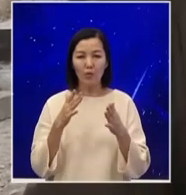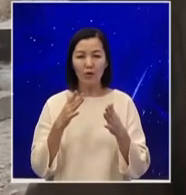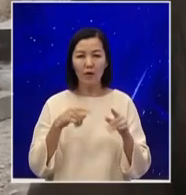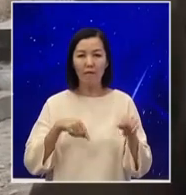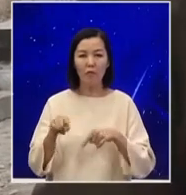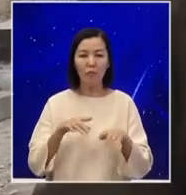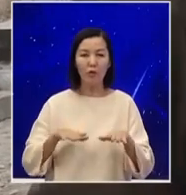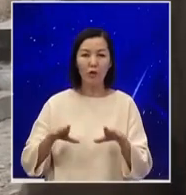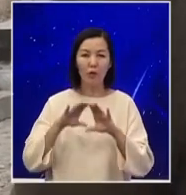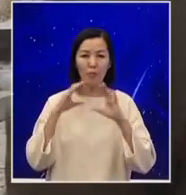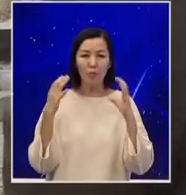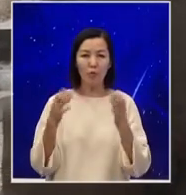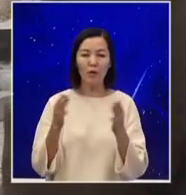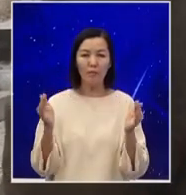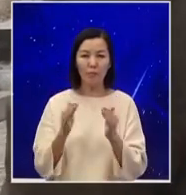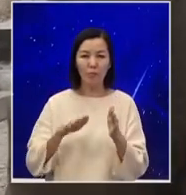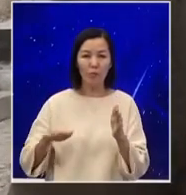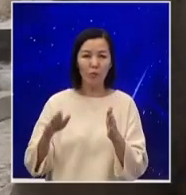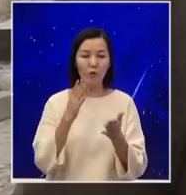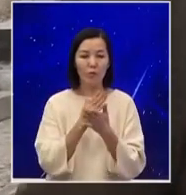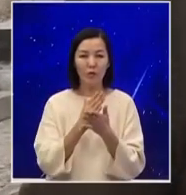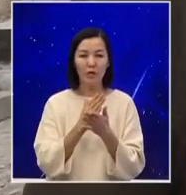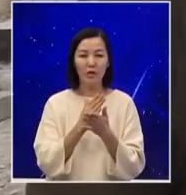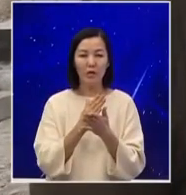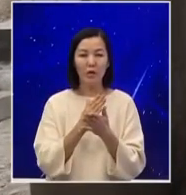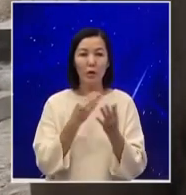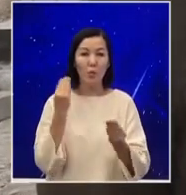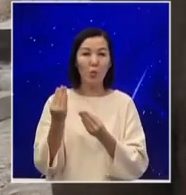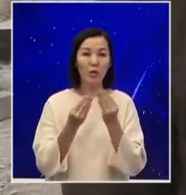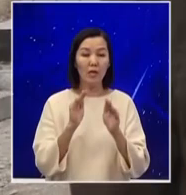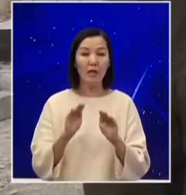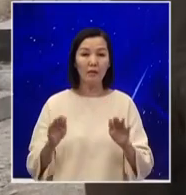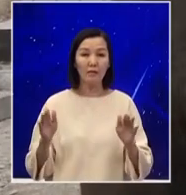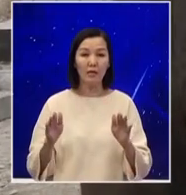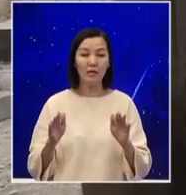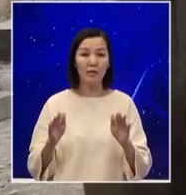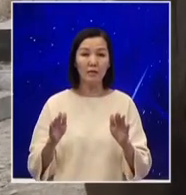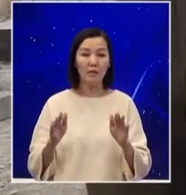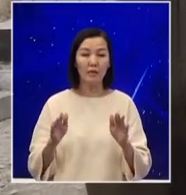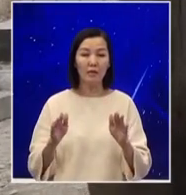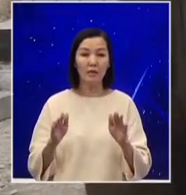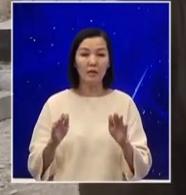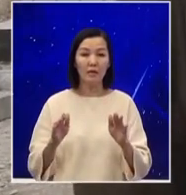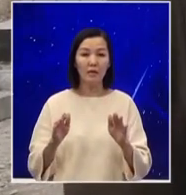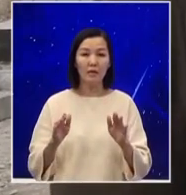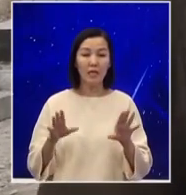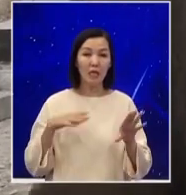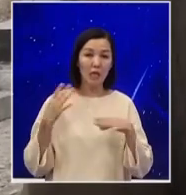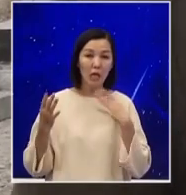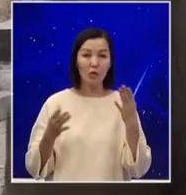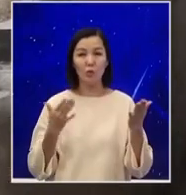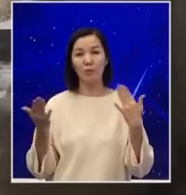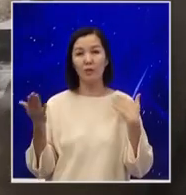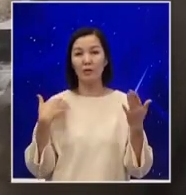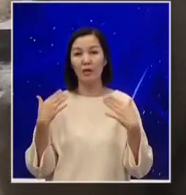футбольный поле болады, мини-футбольный поле, сосын площадкалар болады, жаңа детский площадка, тренажерный не,